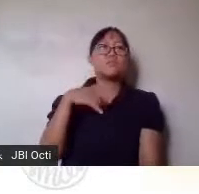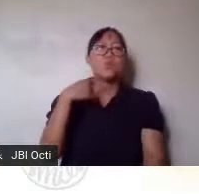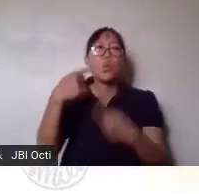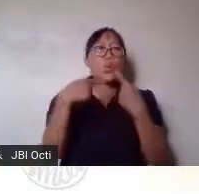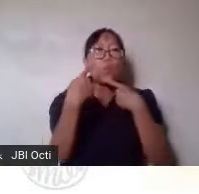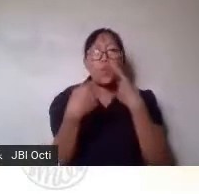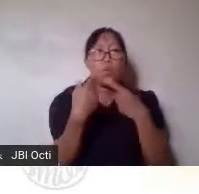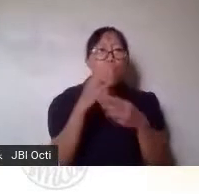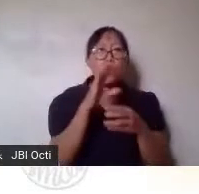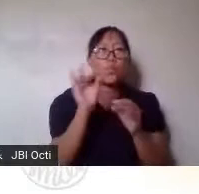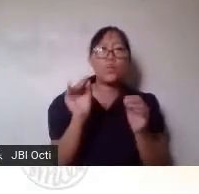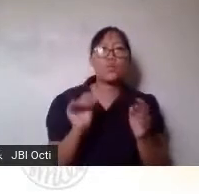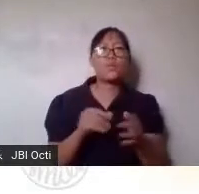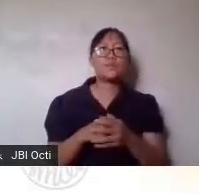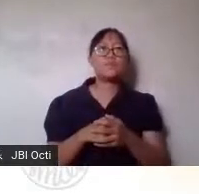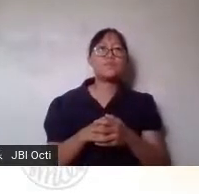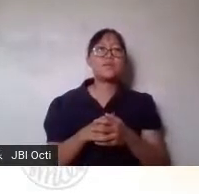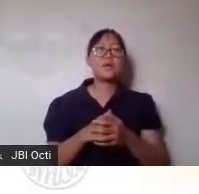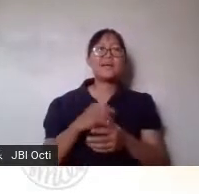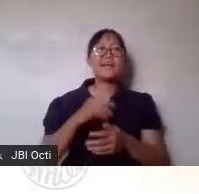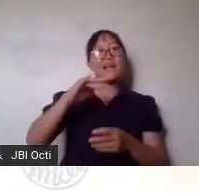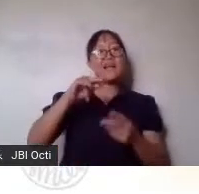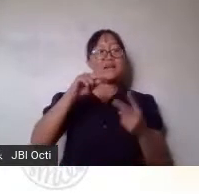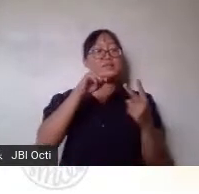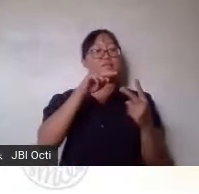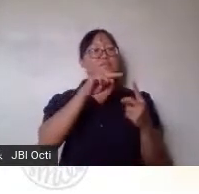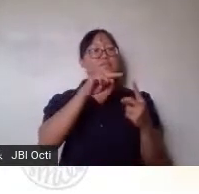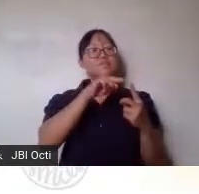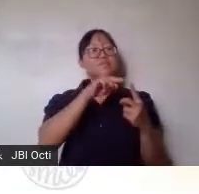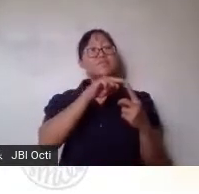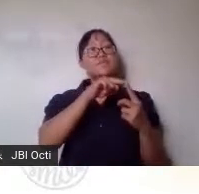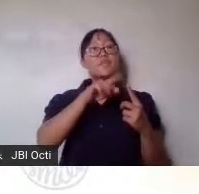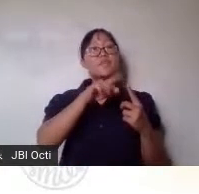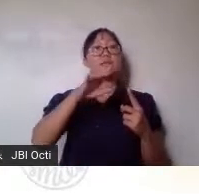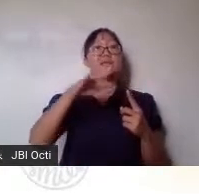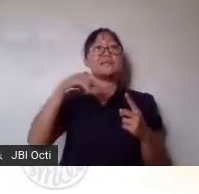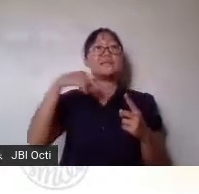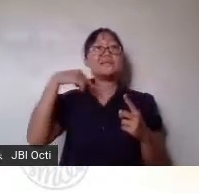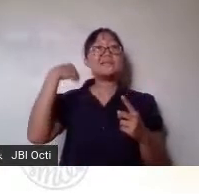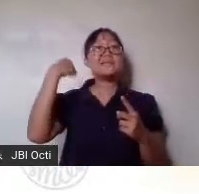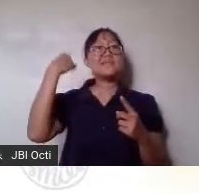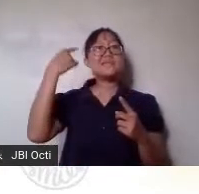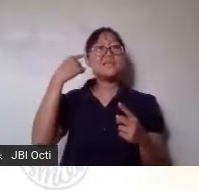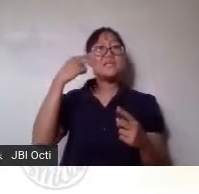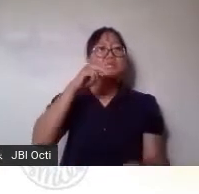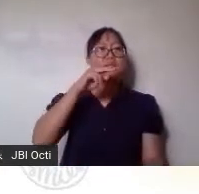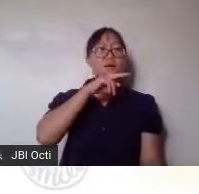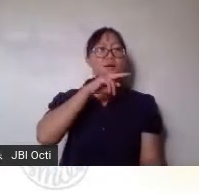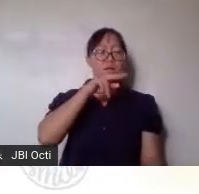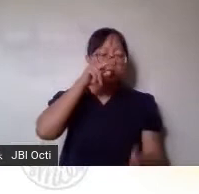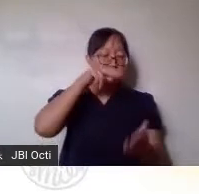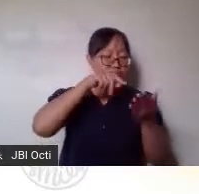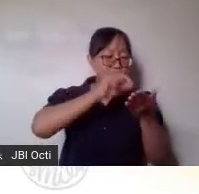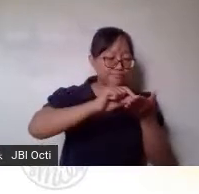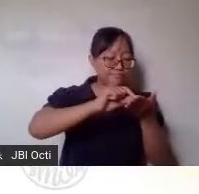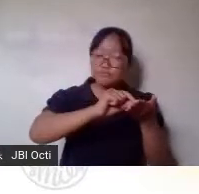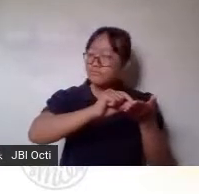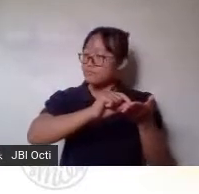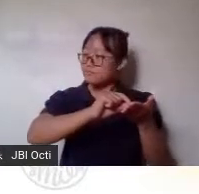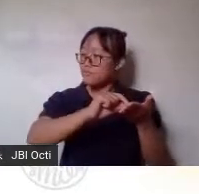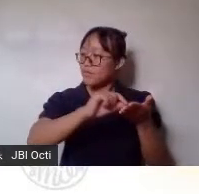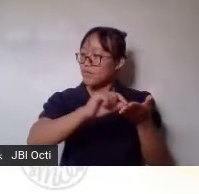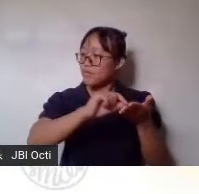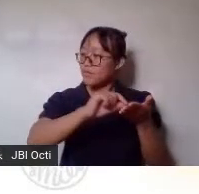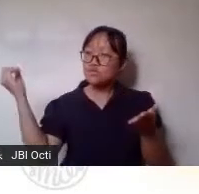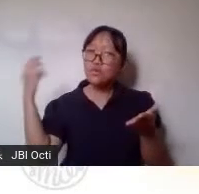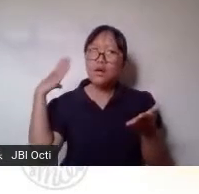untuk teralih perhatiannya ya. Saat kemudian sedang mengerjakan pekerjaannya, ada suara di sebelahnya, ya bisa